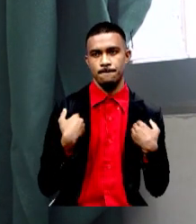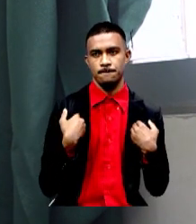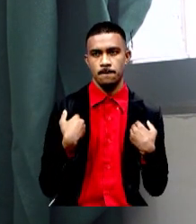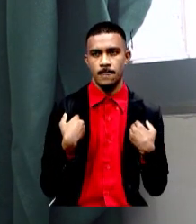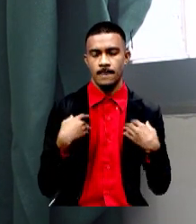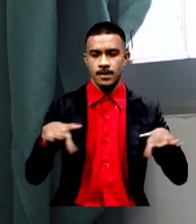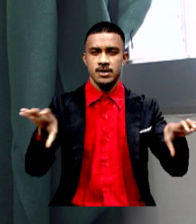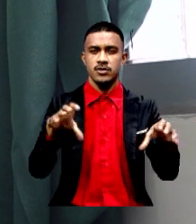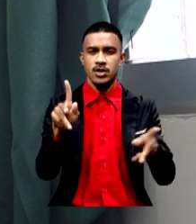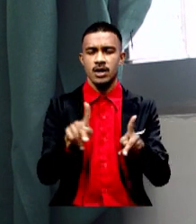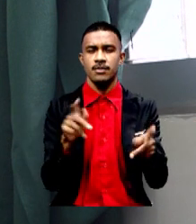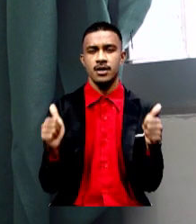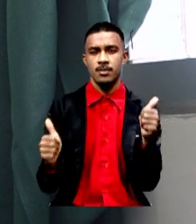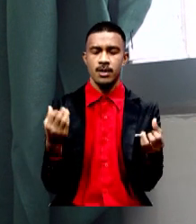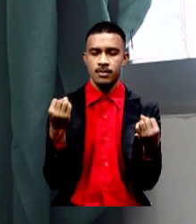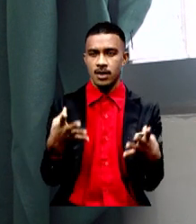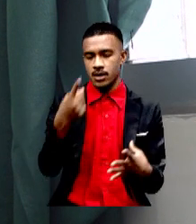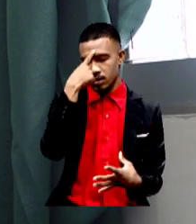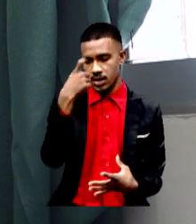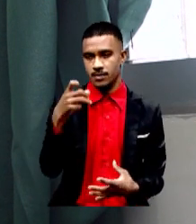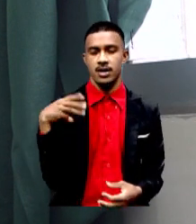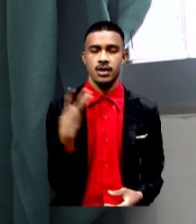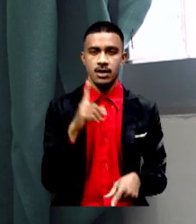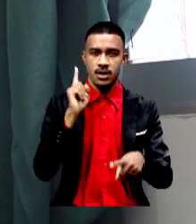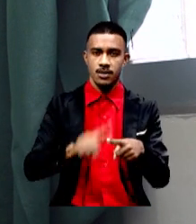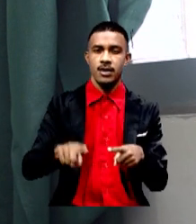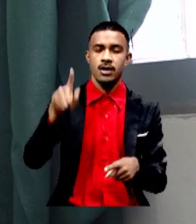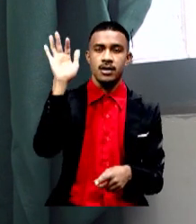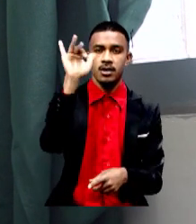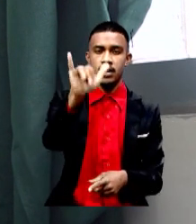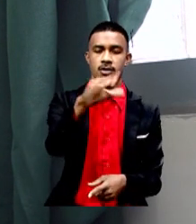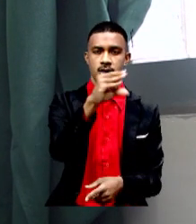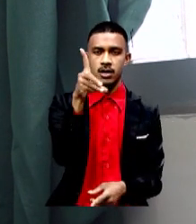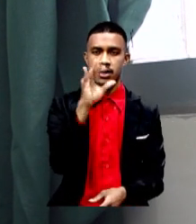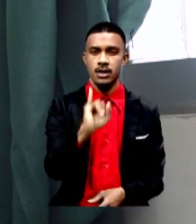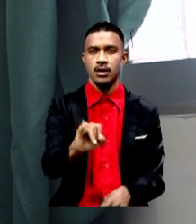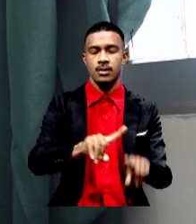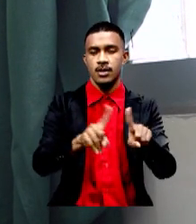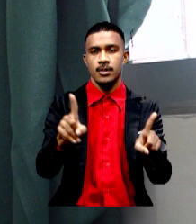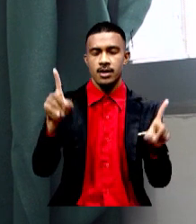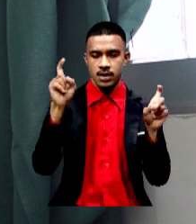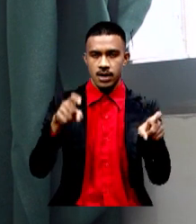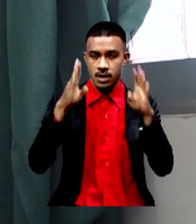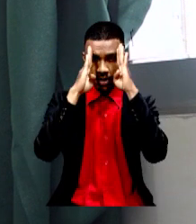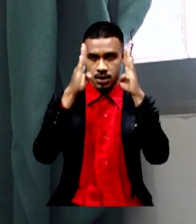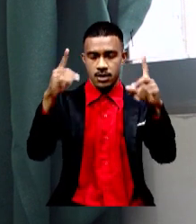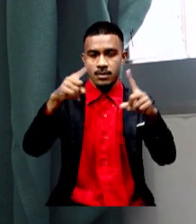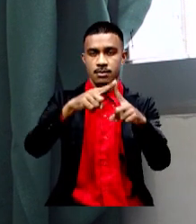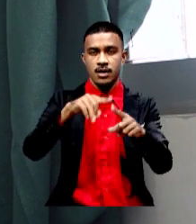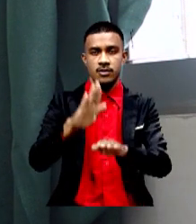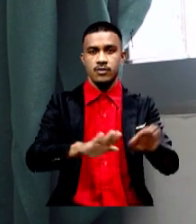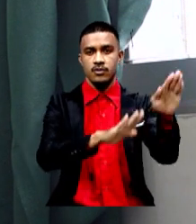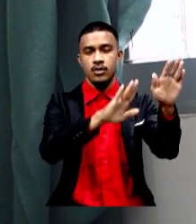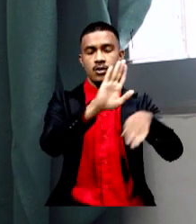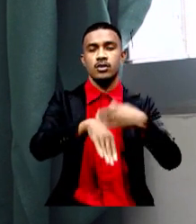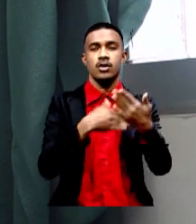rekursus humanus nebe barak tamba ita labele foka de ti hadili thank you haremos ba referral si rahotu atunene ita nia maluk si